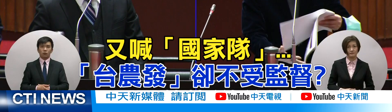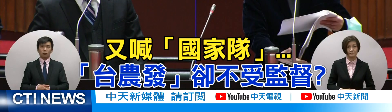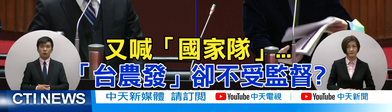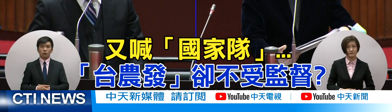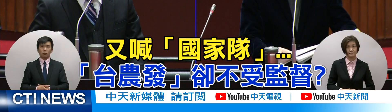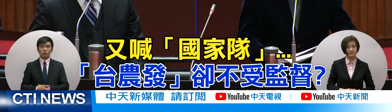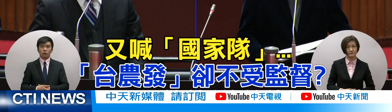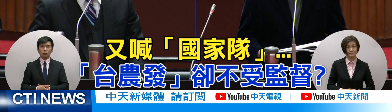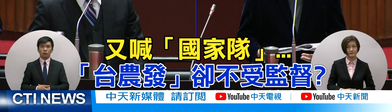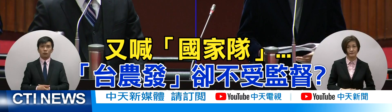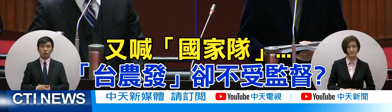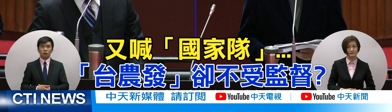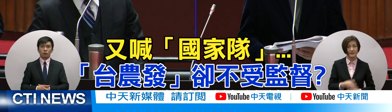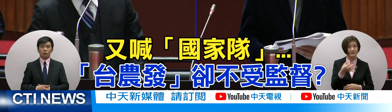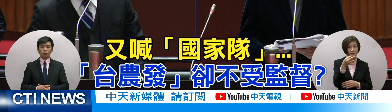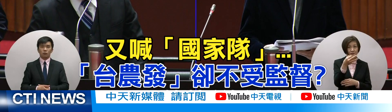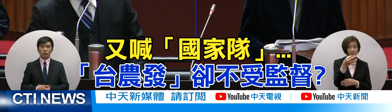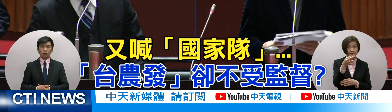他这个资本额